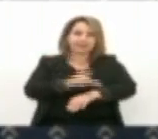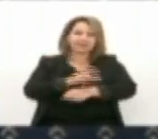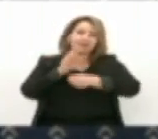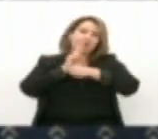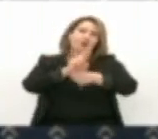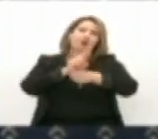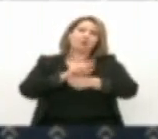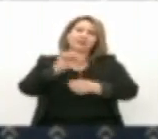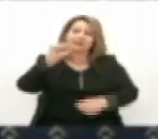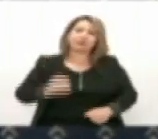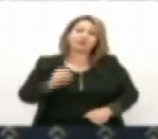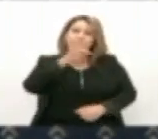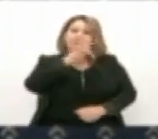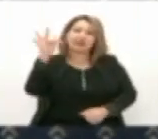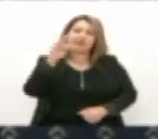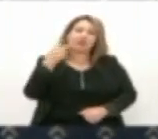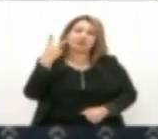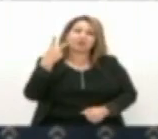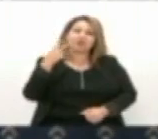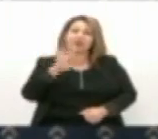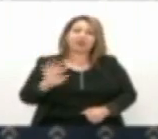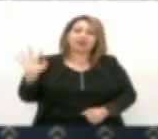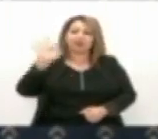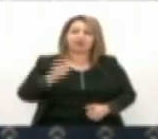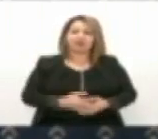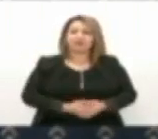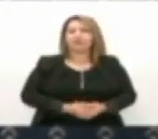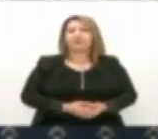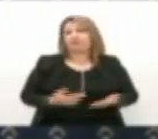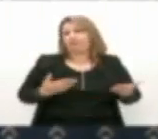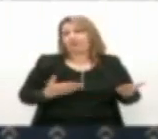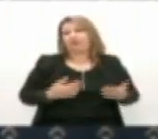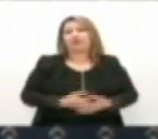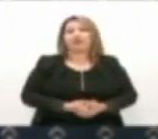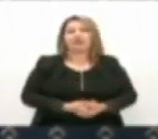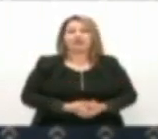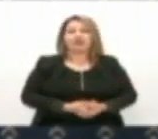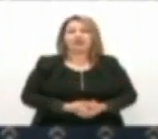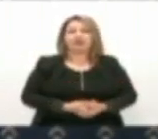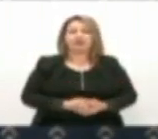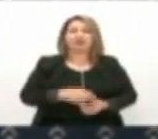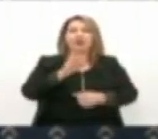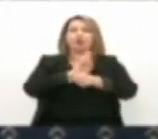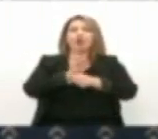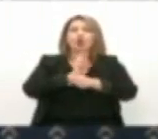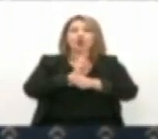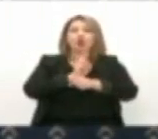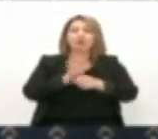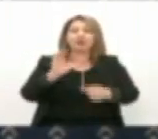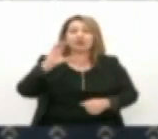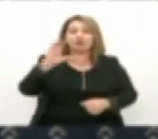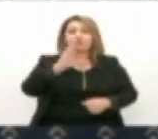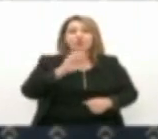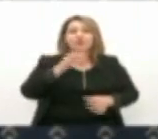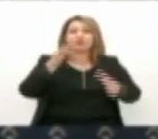2 جنوب فرنسا. ذلكم هو أيتها السيدات أيها السادة النواب تقرير لجنة القانونية